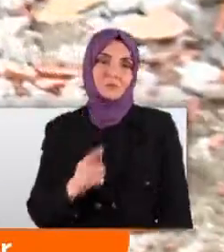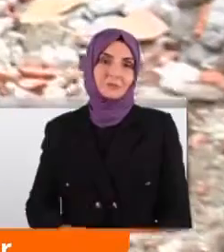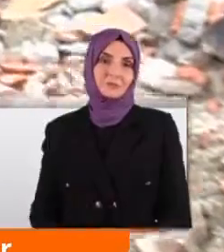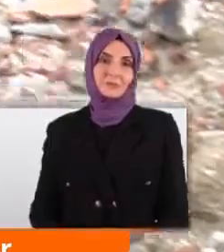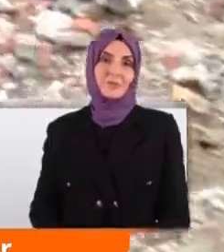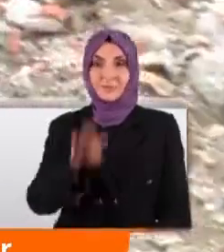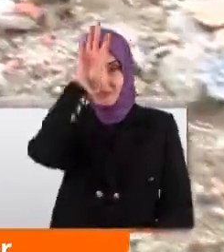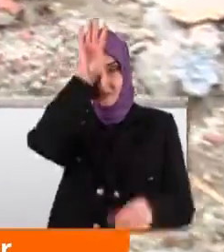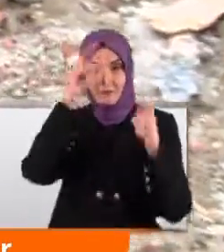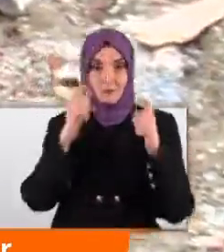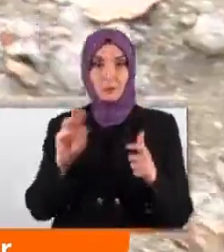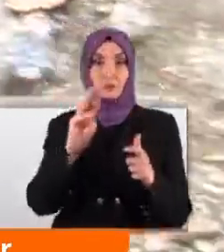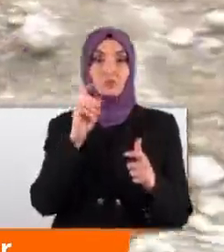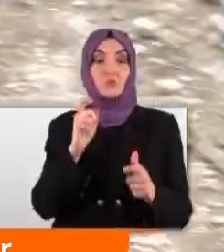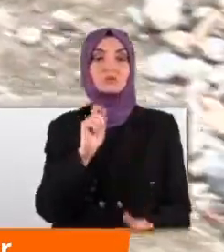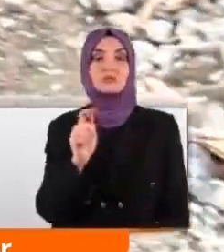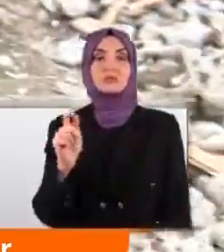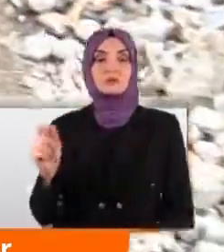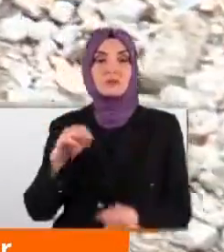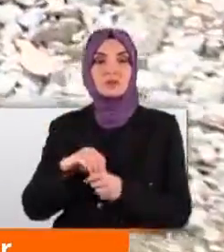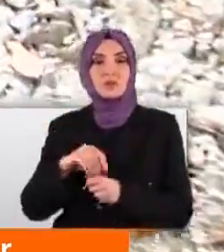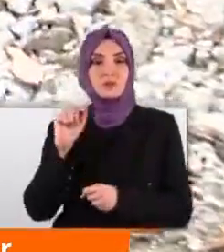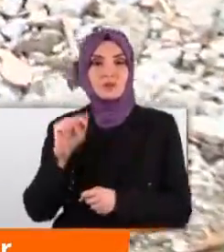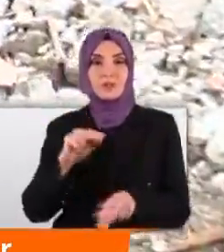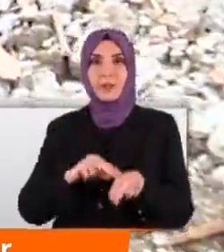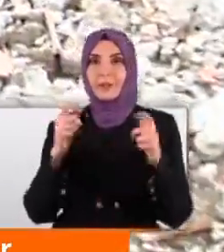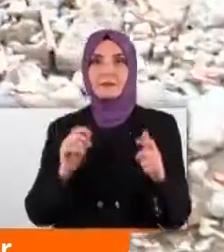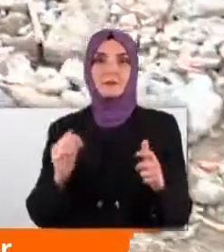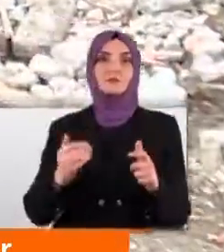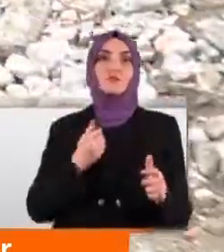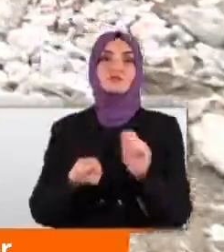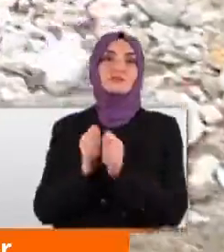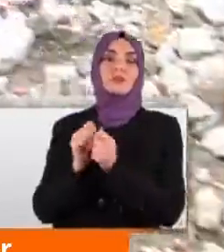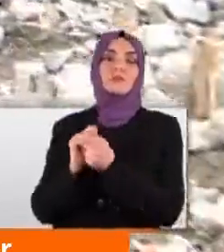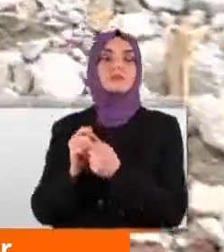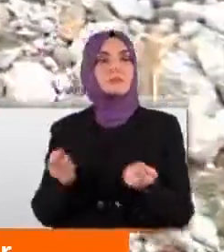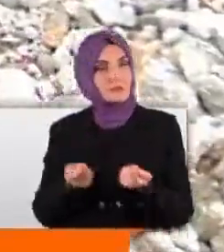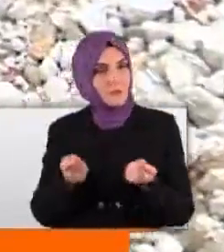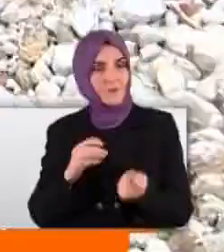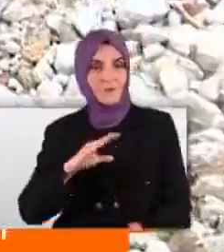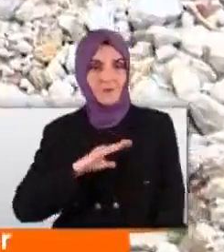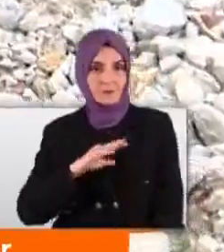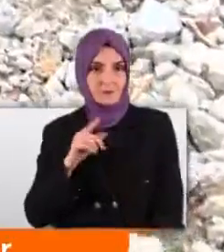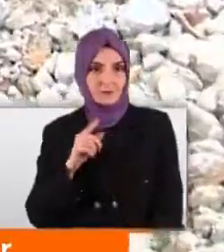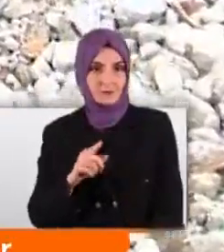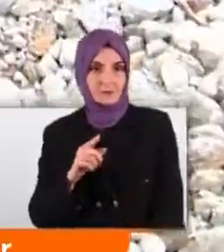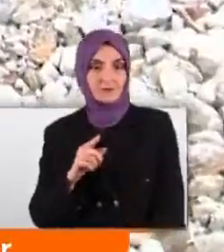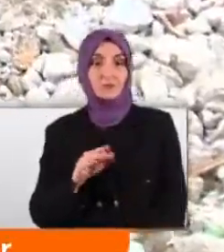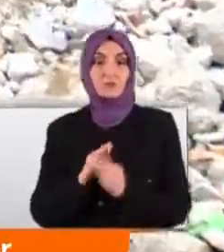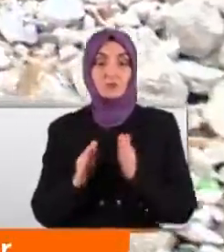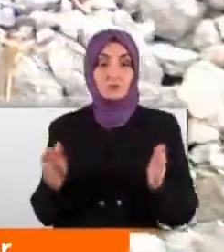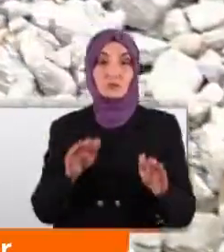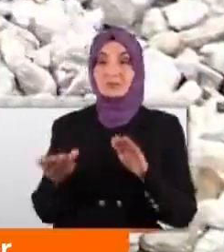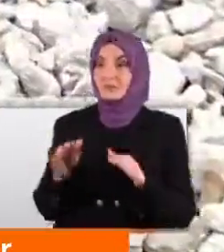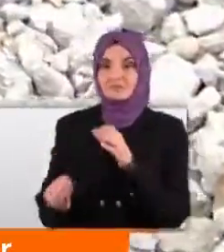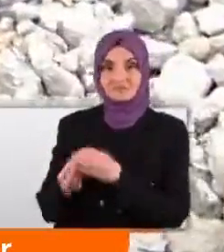İstanbul'daki 39 ilçede kentsel dönüşüm çalışmaları devam ediyor. Ancak asrın felaketi depremin ardından bu çalışmalara hız